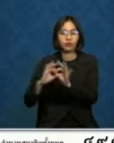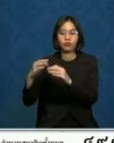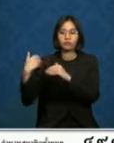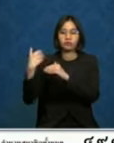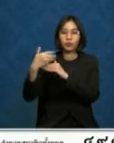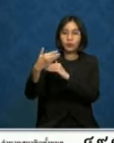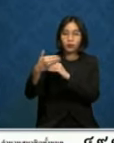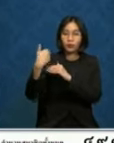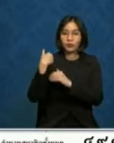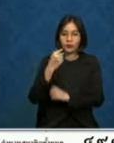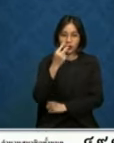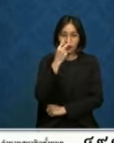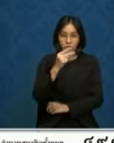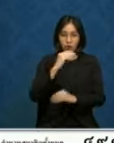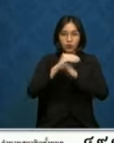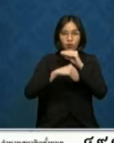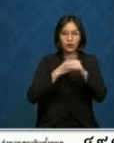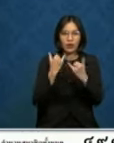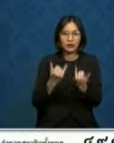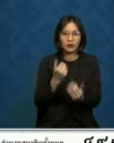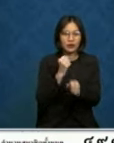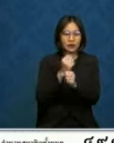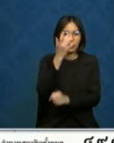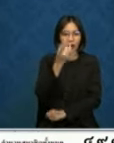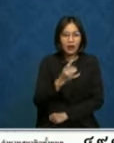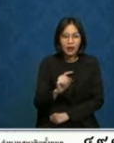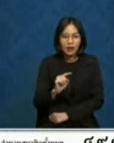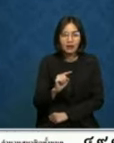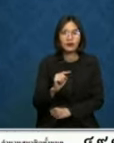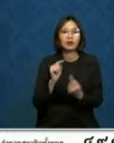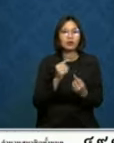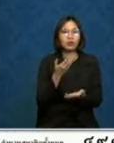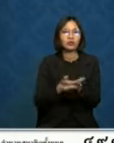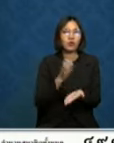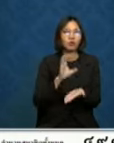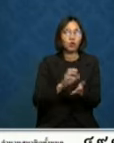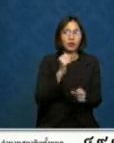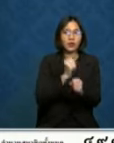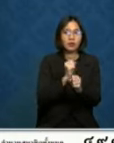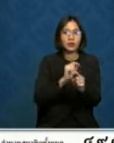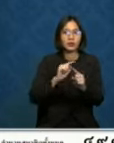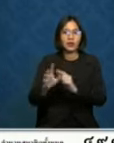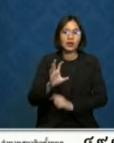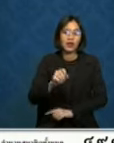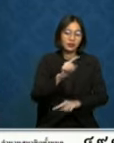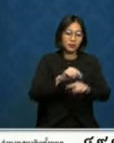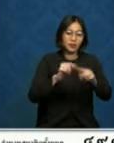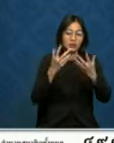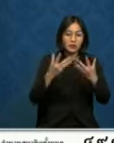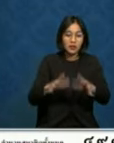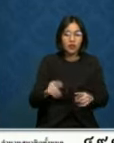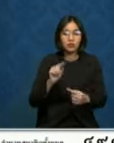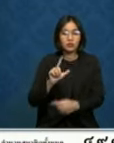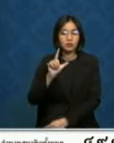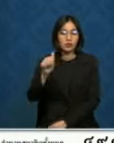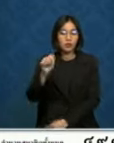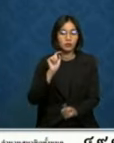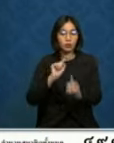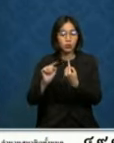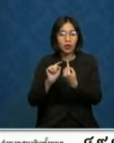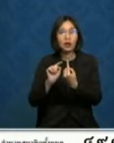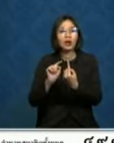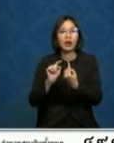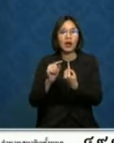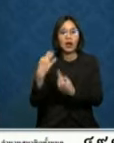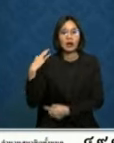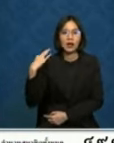นี้เรามาดูกันค่ะว่าโครงการนี้ใช้ทำอะไรบ้างนอกเหนือจากงบดำเนินงานที่มีเกือบ 50% แล้วเนี่ยส่วนหลักก็คือใช้ไปด้าน